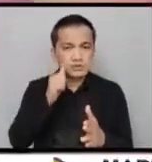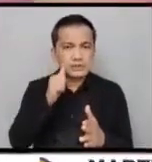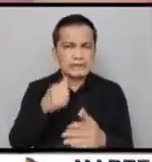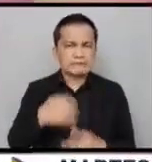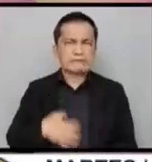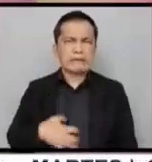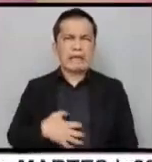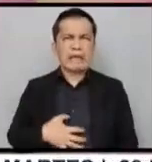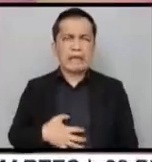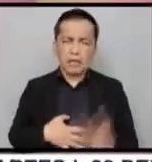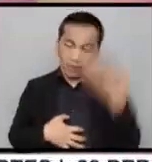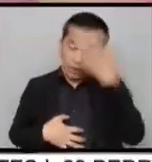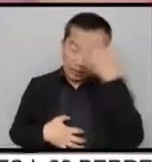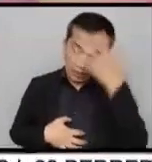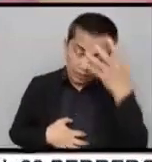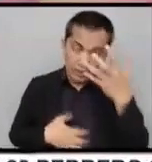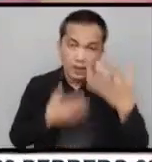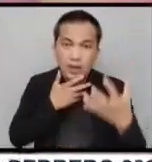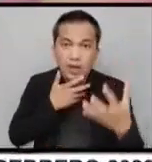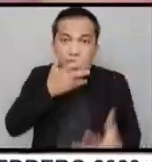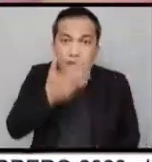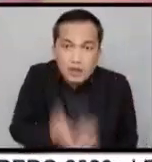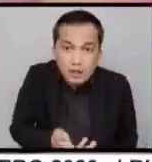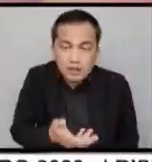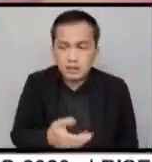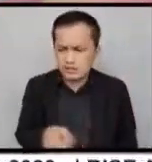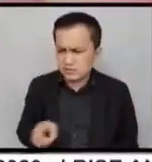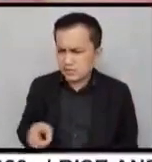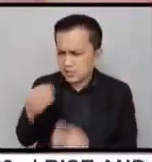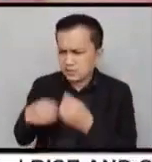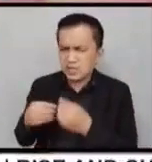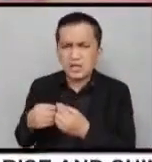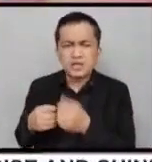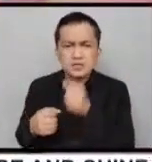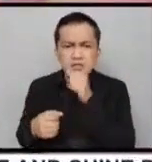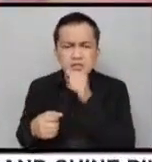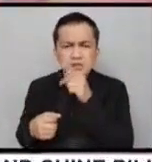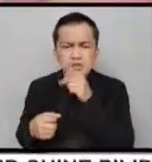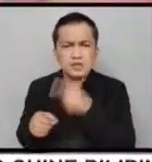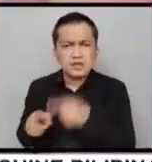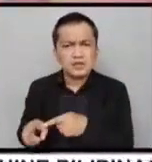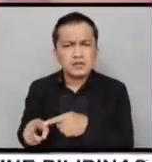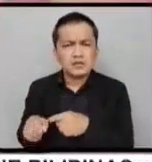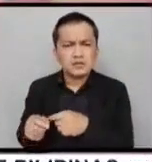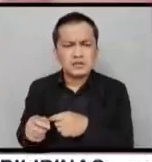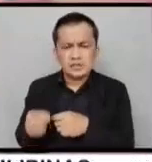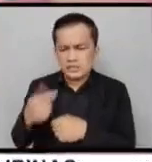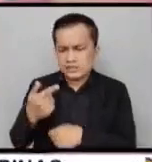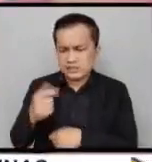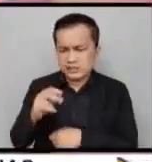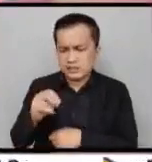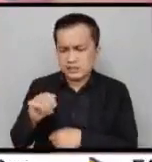pagkahilo at pagsusuka ng kainin ang merienda o snacks na ginataan mula